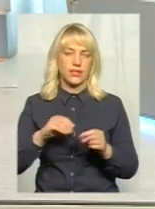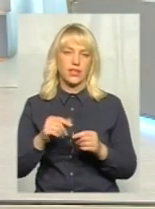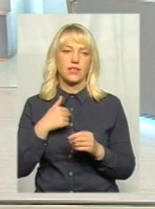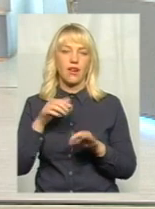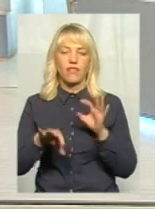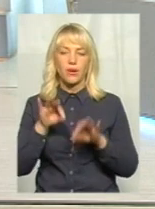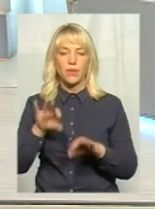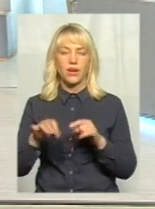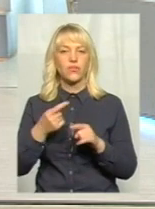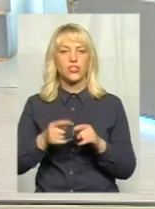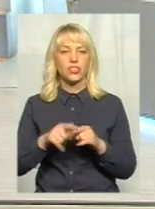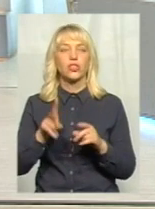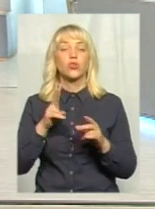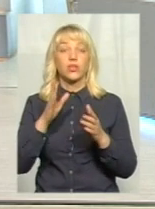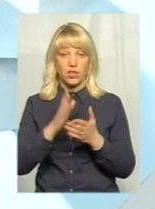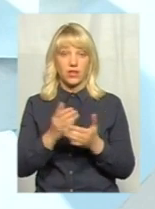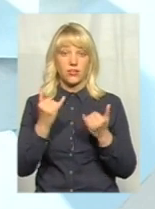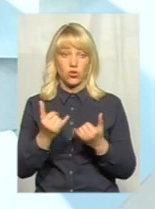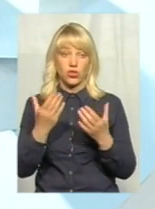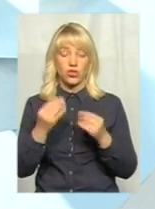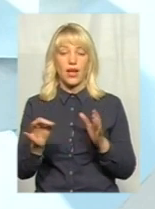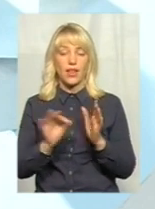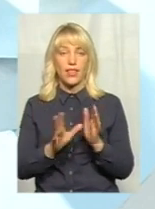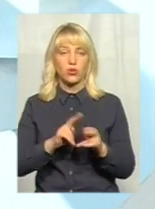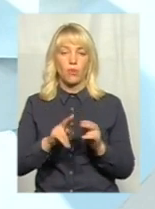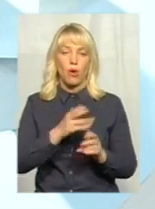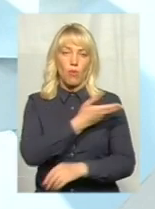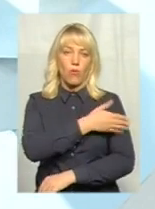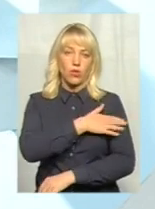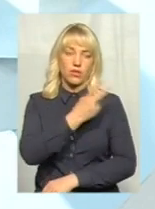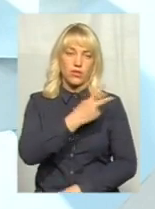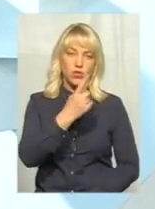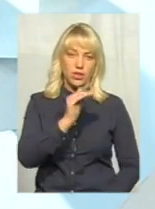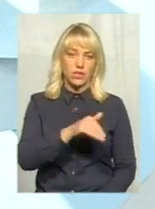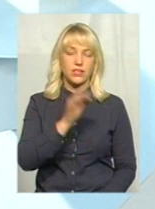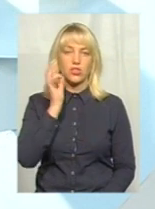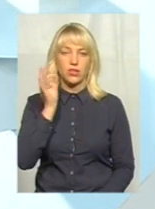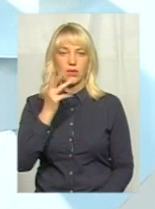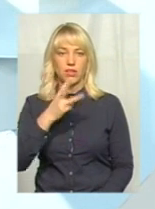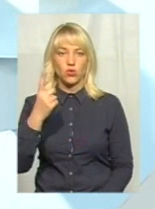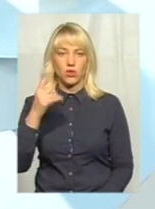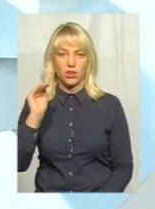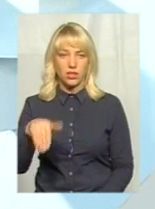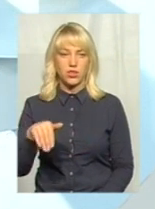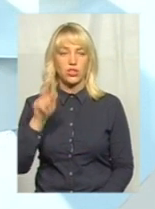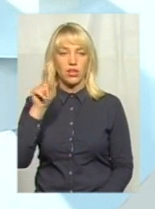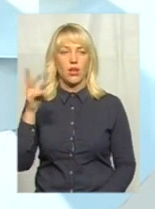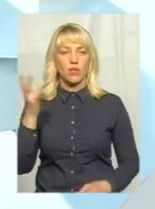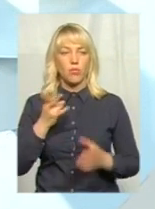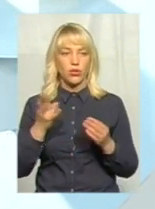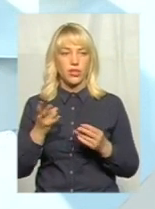вибирав ті, які у них є на сьогоднішній день. Електромонтер. Польща 21 тисяча, Німеччина 33 тисячі, там потрібні